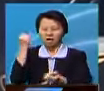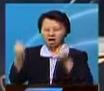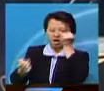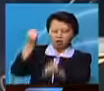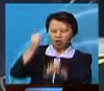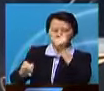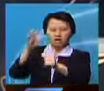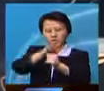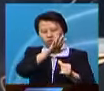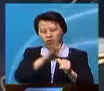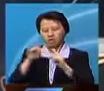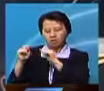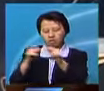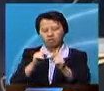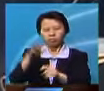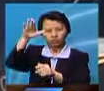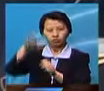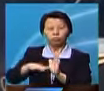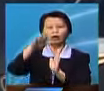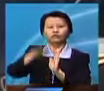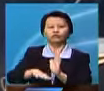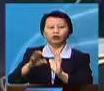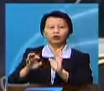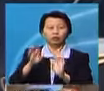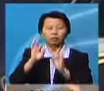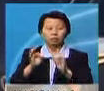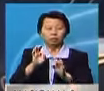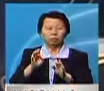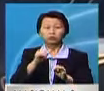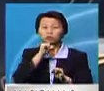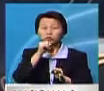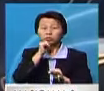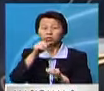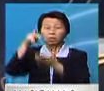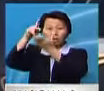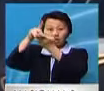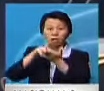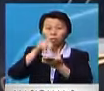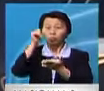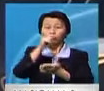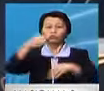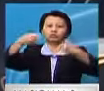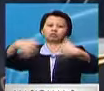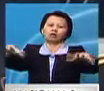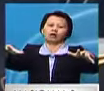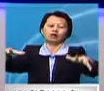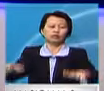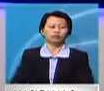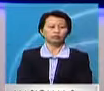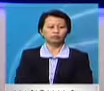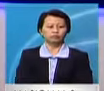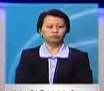keji-mengkeji, kata-mengata kalau tidak hilang pahala puasa kita.